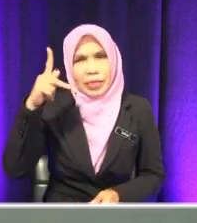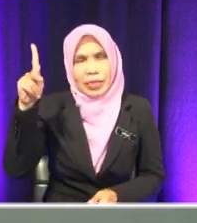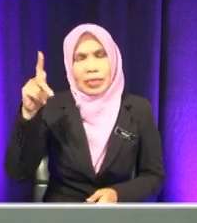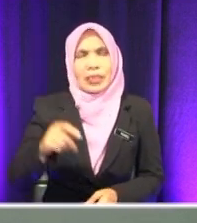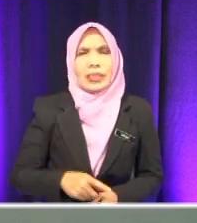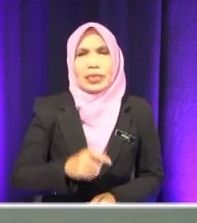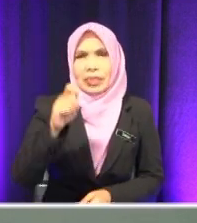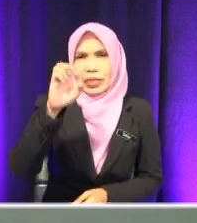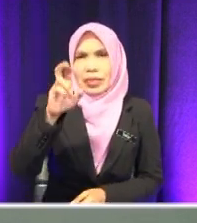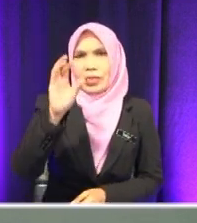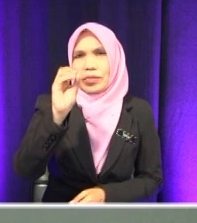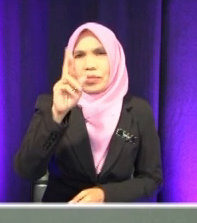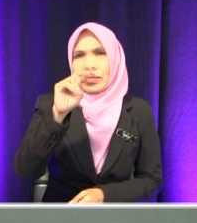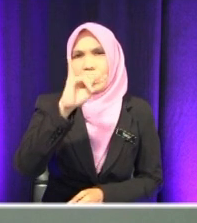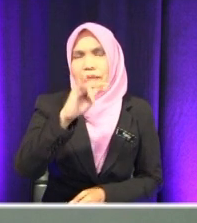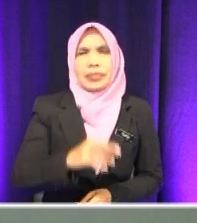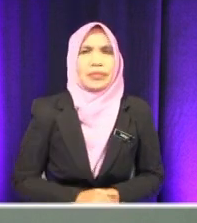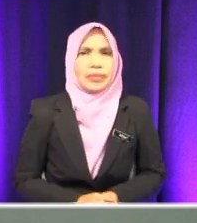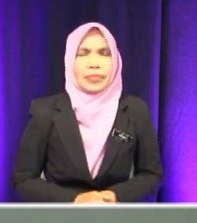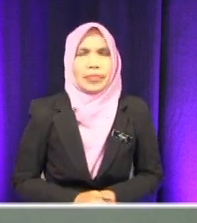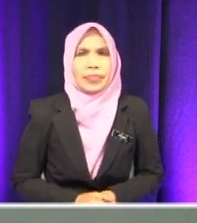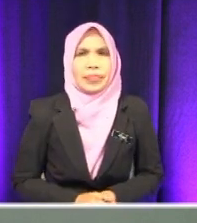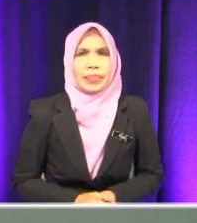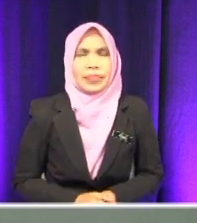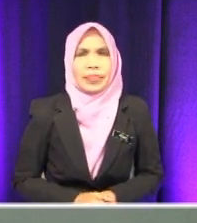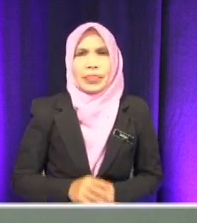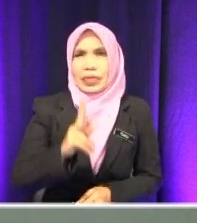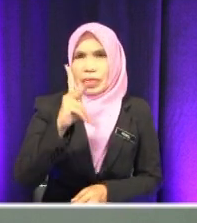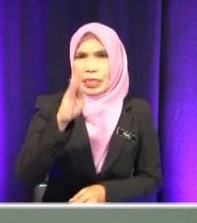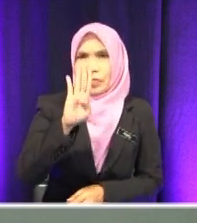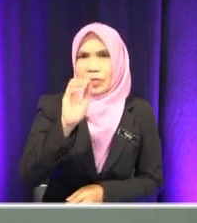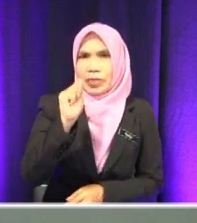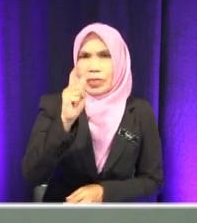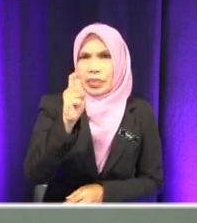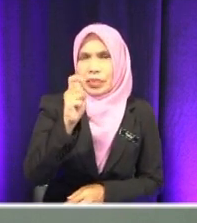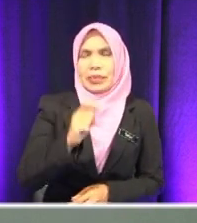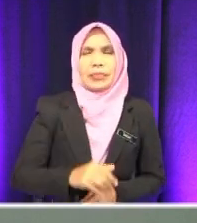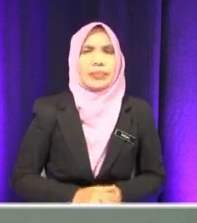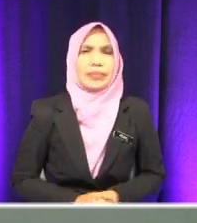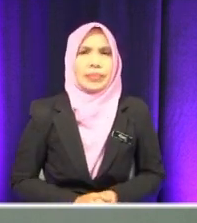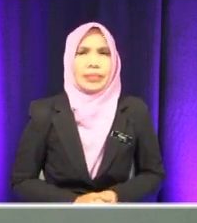di bagian B soal dan kemahiran berfikir Aras tinggi soal ini memerlukan